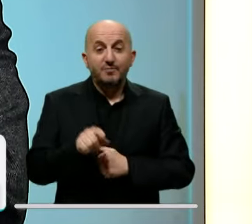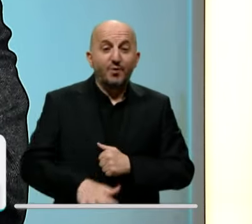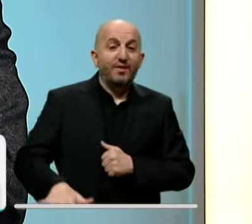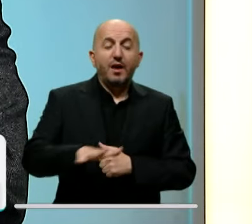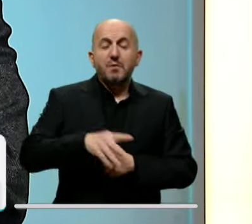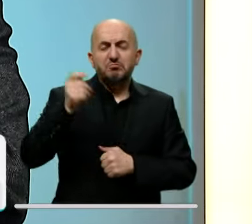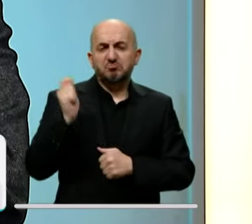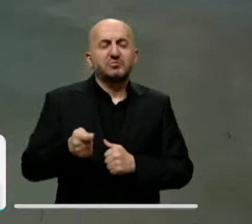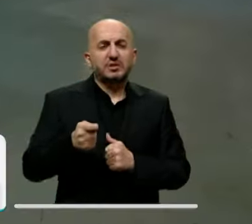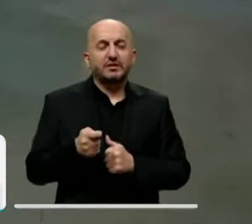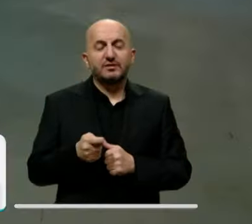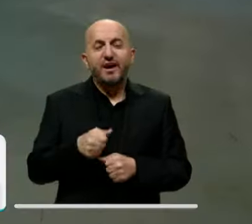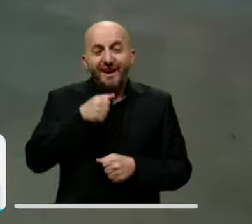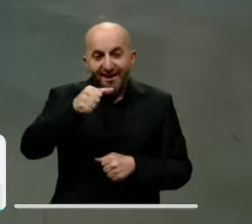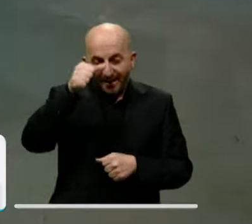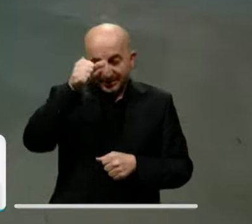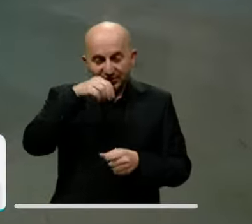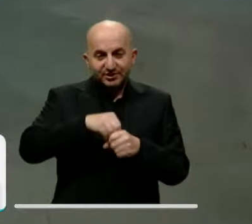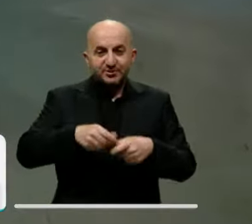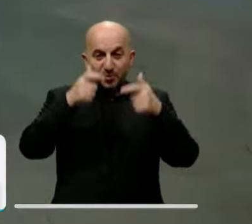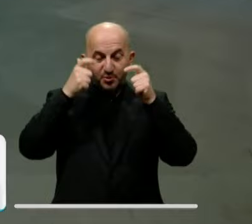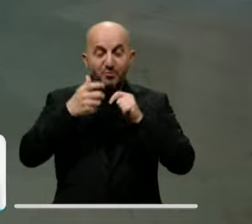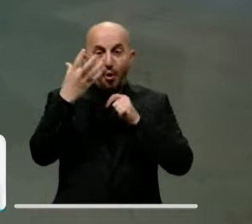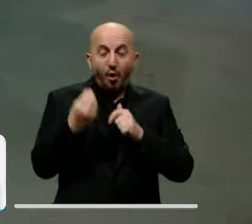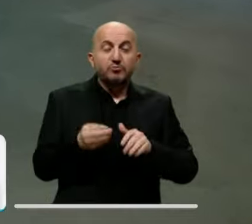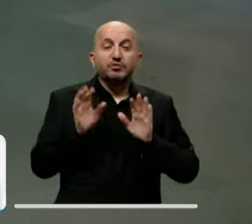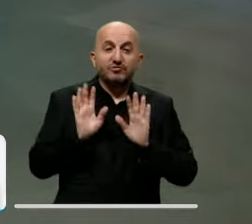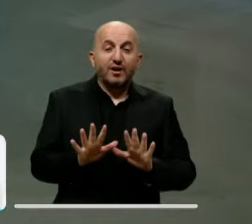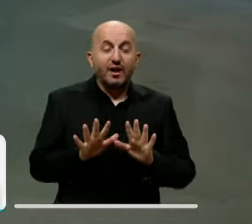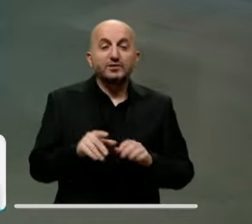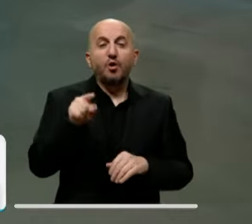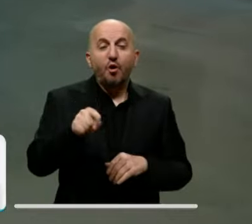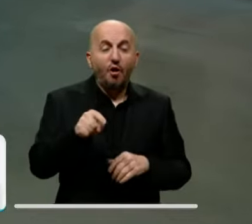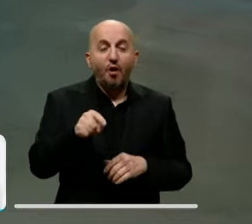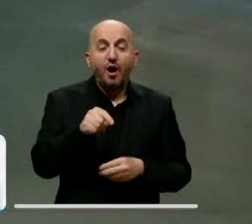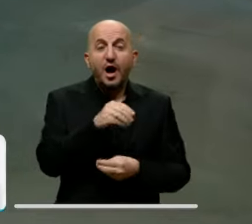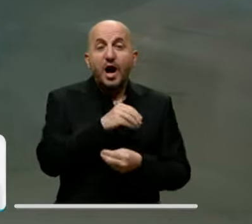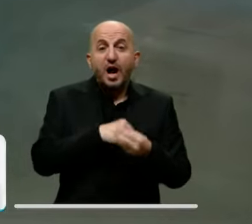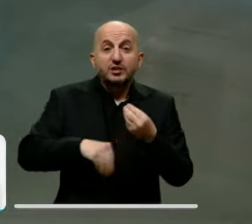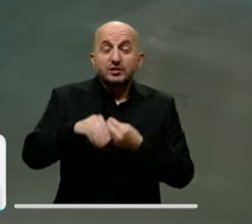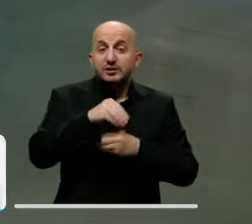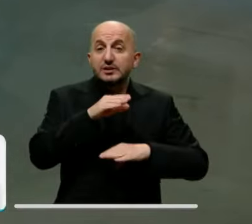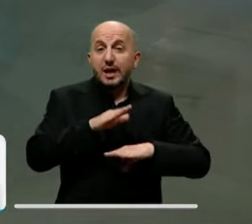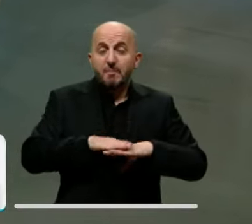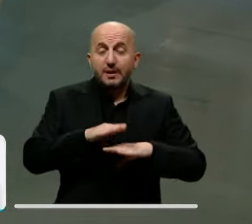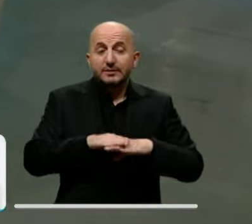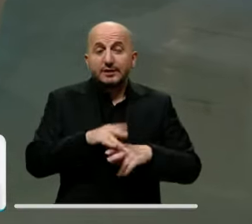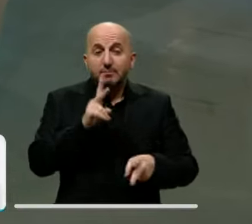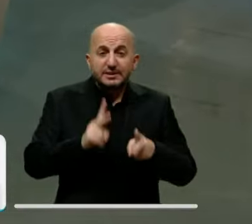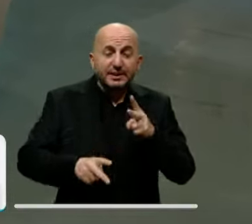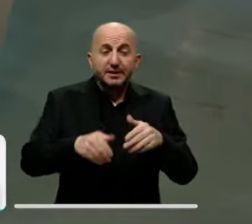bir şarttır hac için yükümlü olmuş fakat o haccı yerine getirmede birtakım